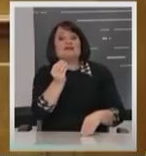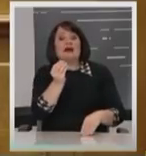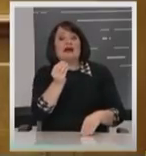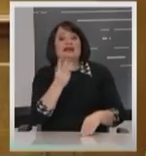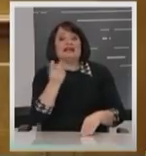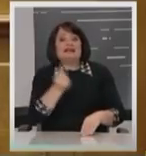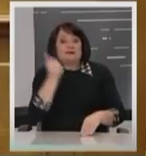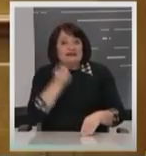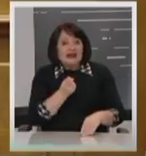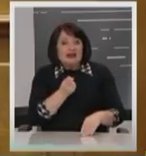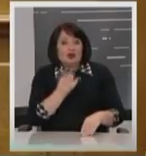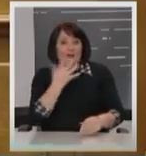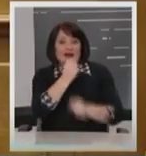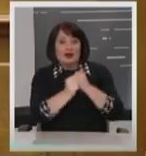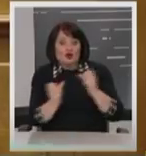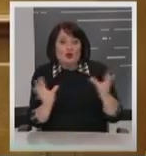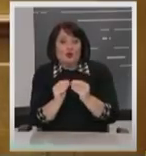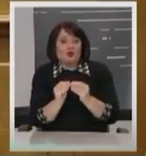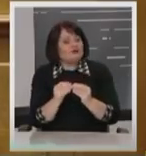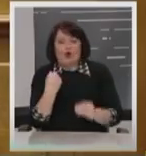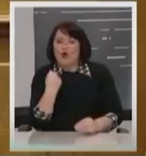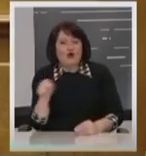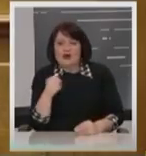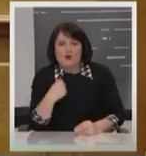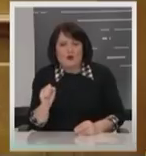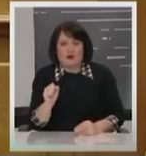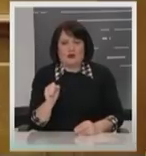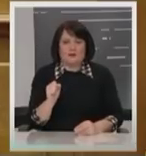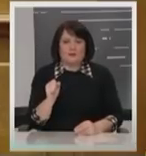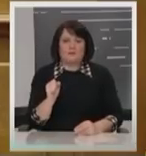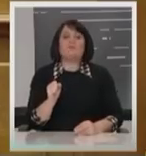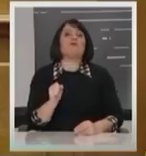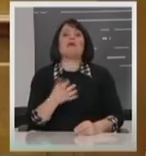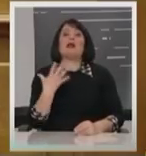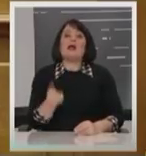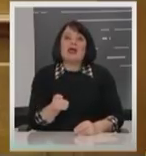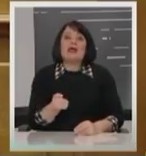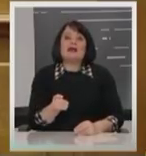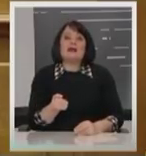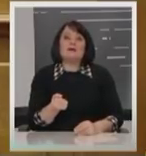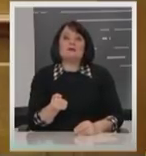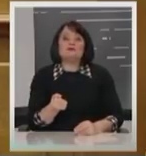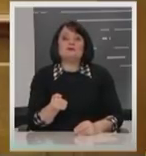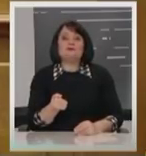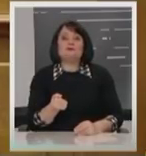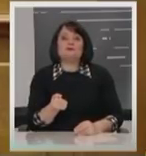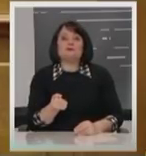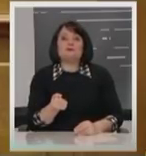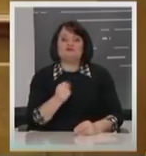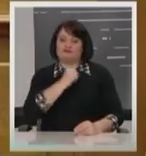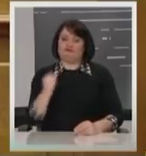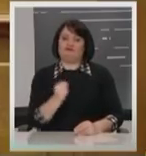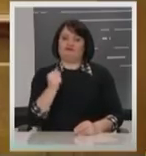ύψους 3,5% για 5 χρόνια. Όχι, είναι η απάντηση. Υπήρχε για αυτές τις χώρες το